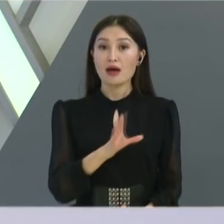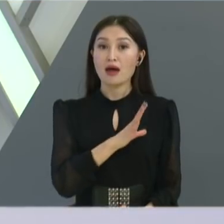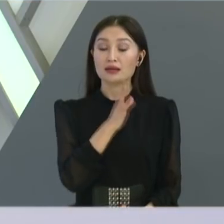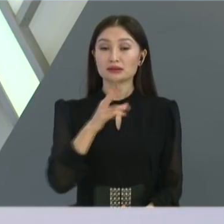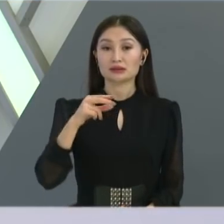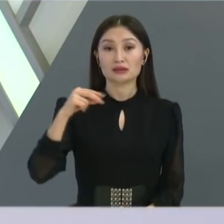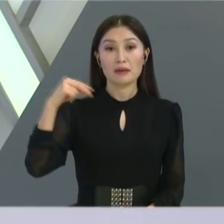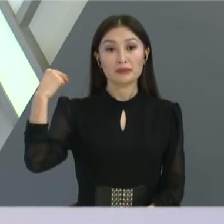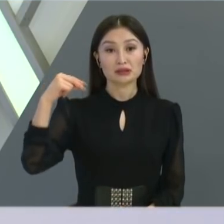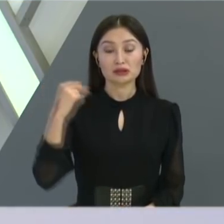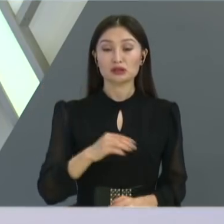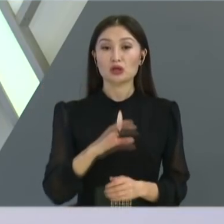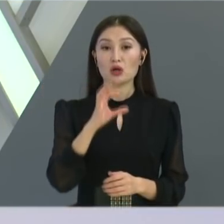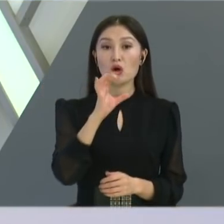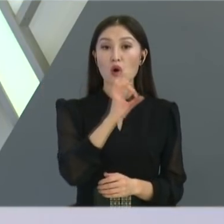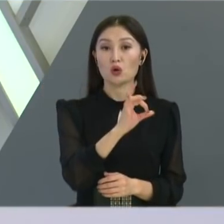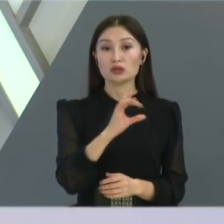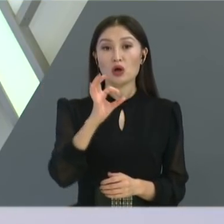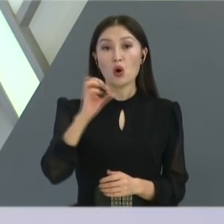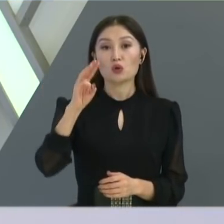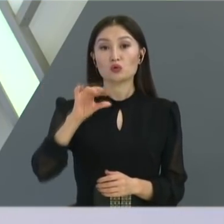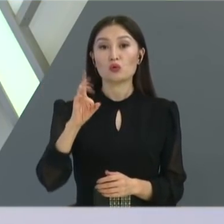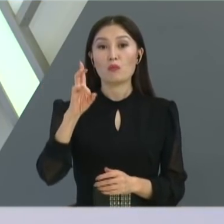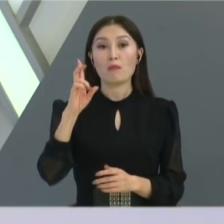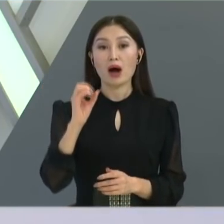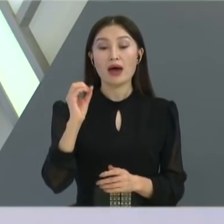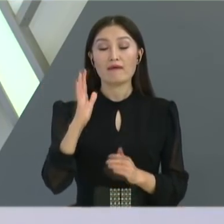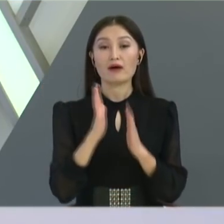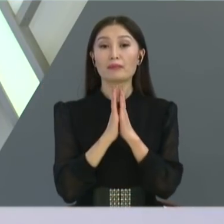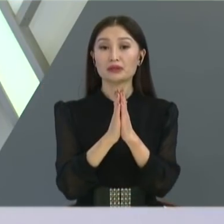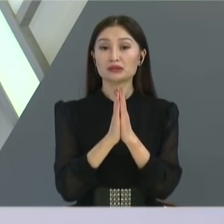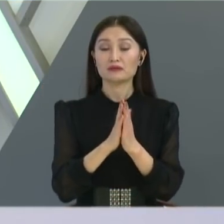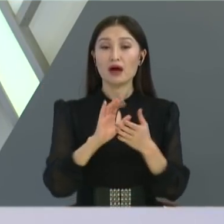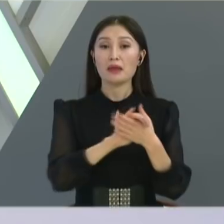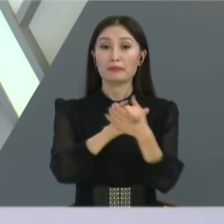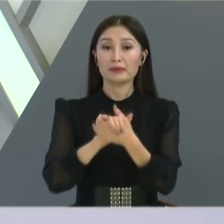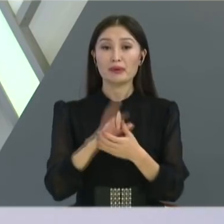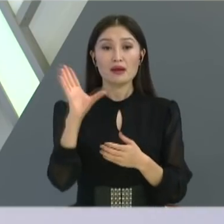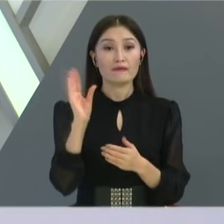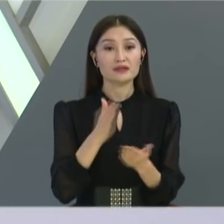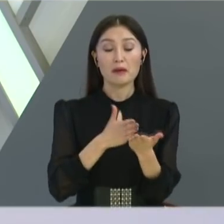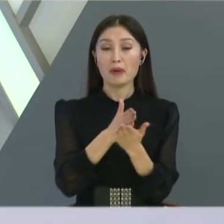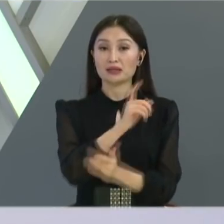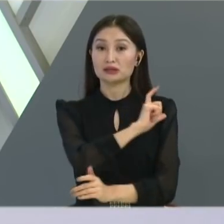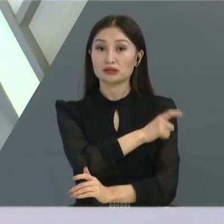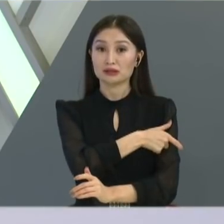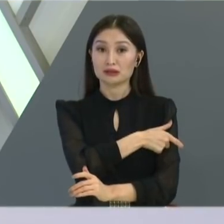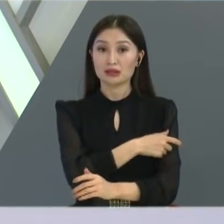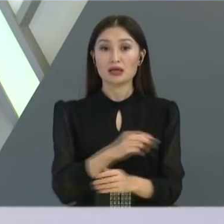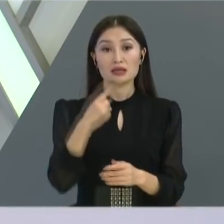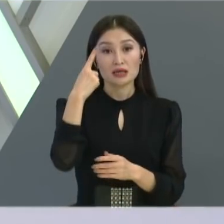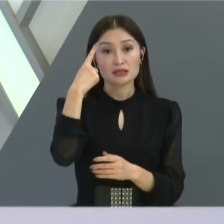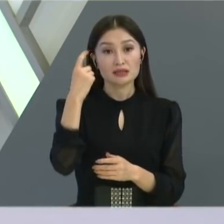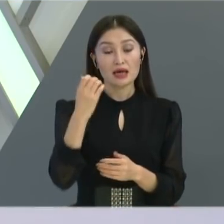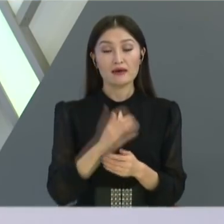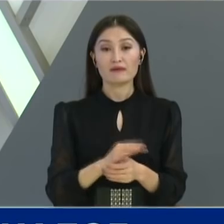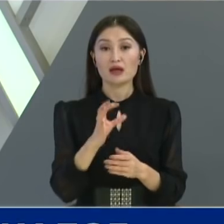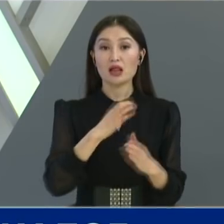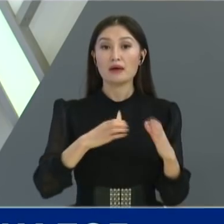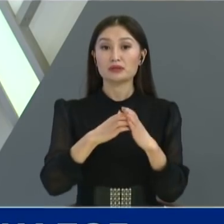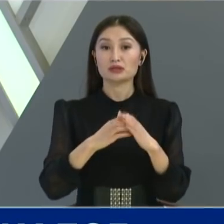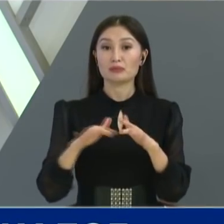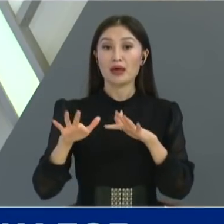Экс-президент Роза Отумбаева призывает к примирению все политические силы. Об этом она заявила на встрече с политическими экспертами и